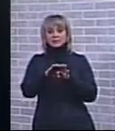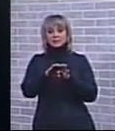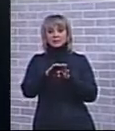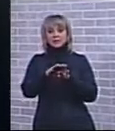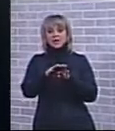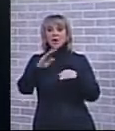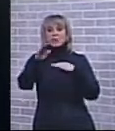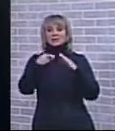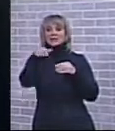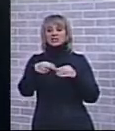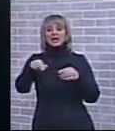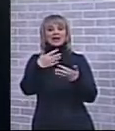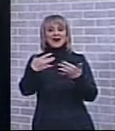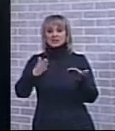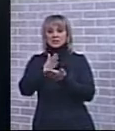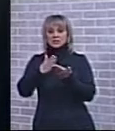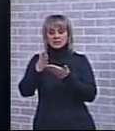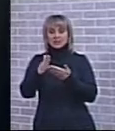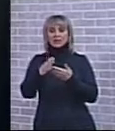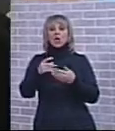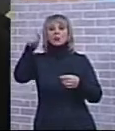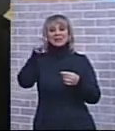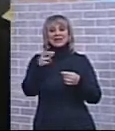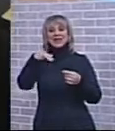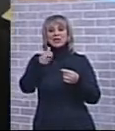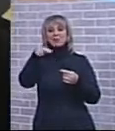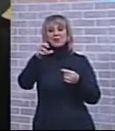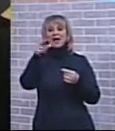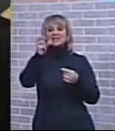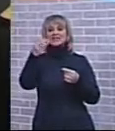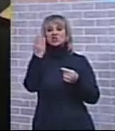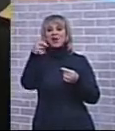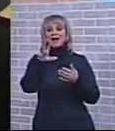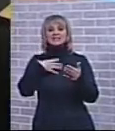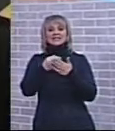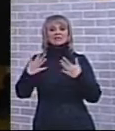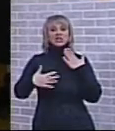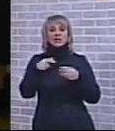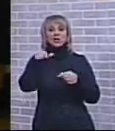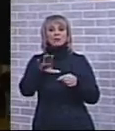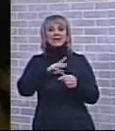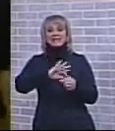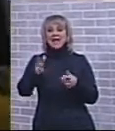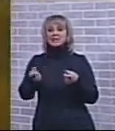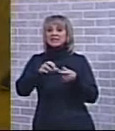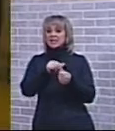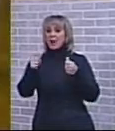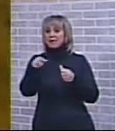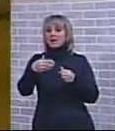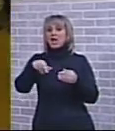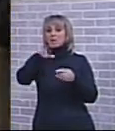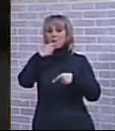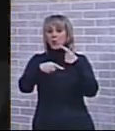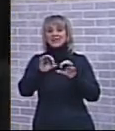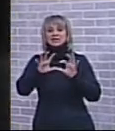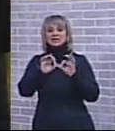оставаясь родоначальниками разных стилей. Приезжие Дали, Пикассо и Шагал со своей энергией стали неотъемлемой частью эпохи,